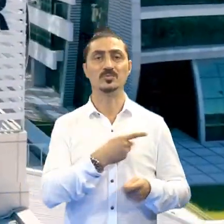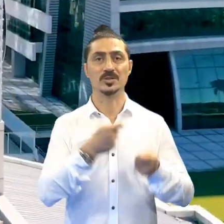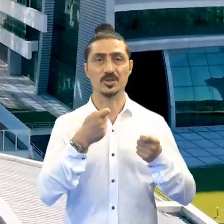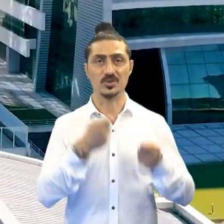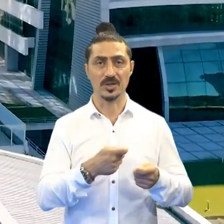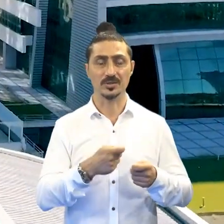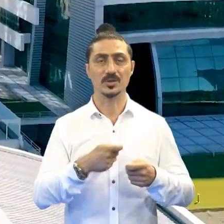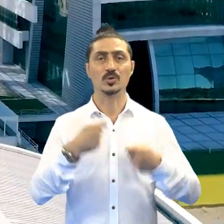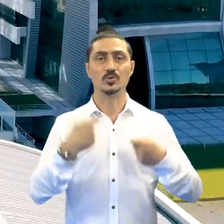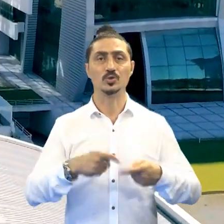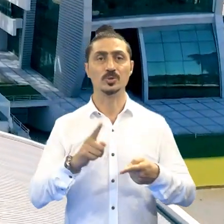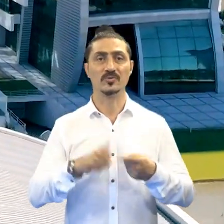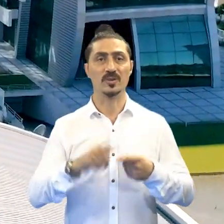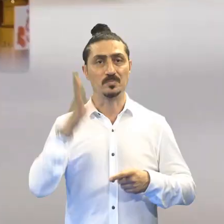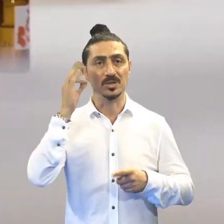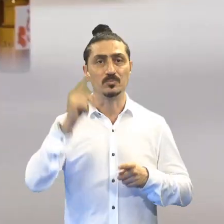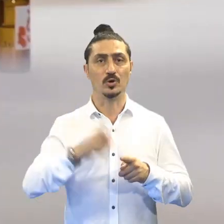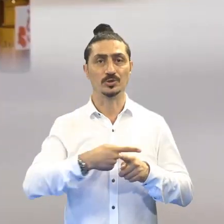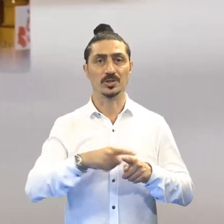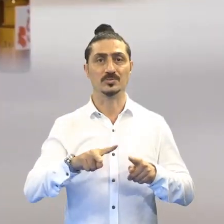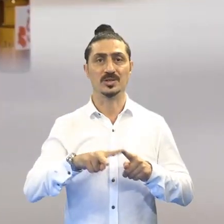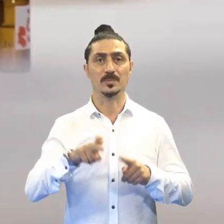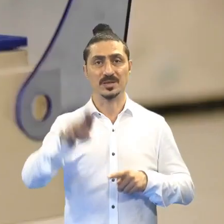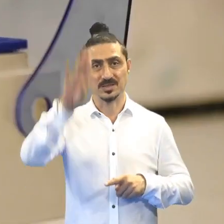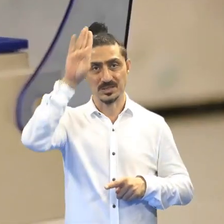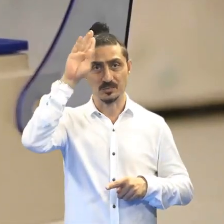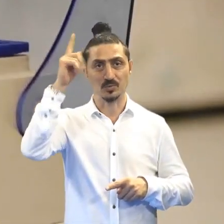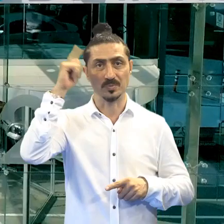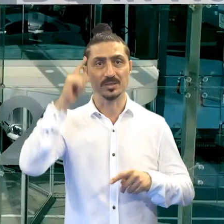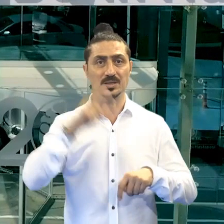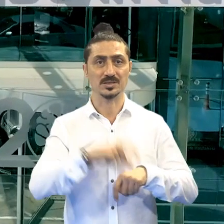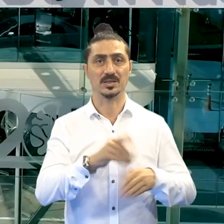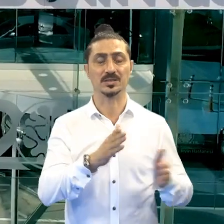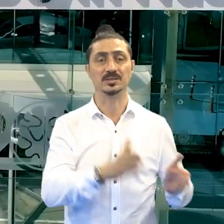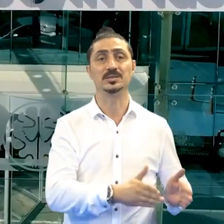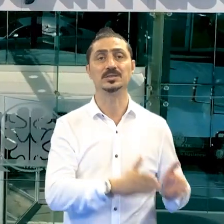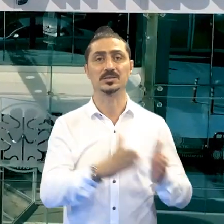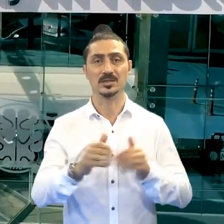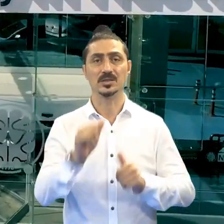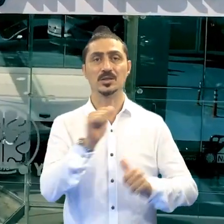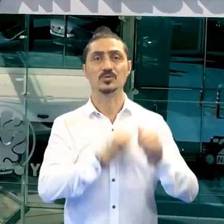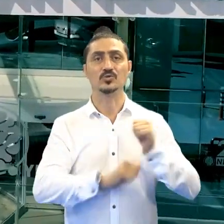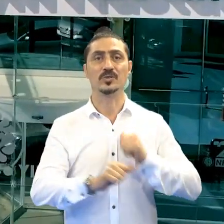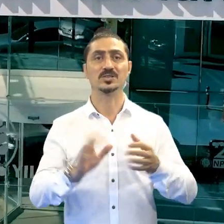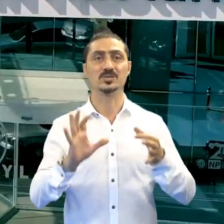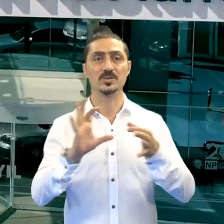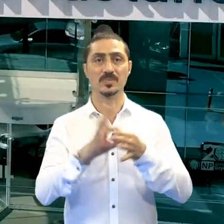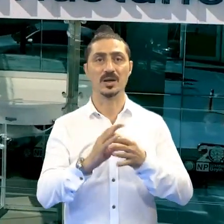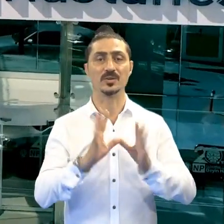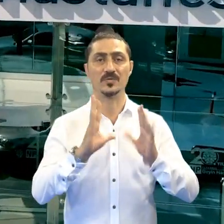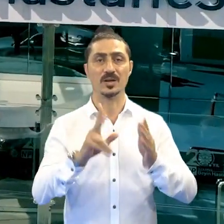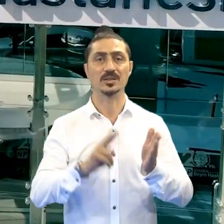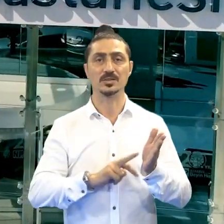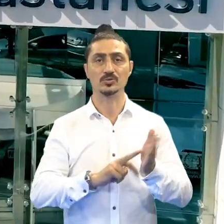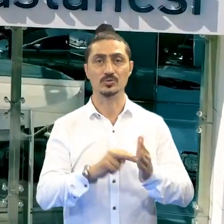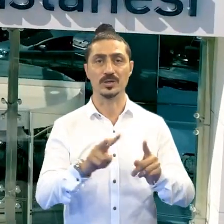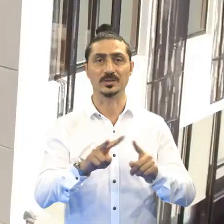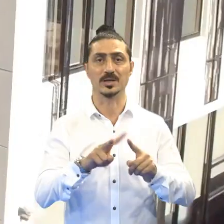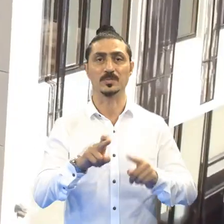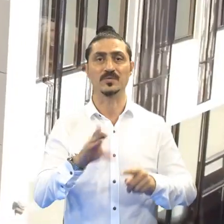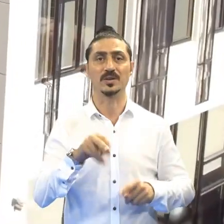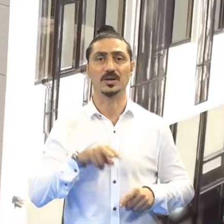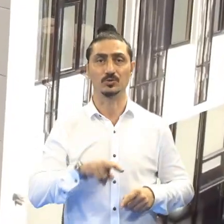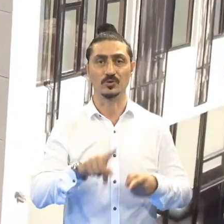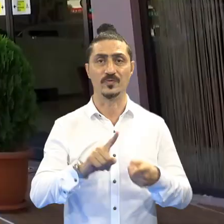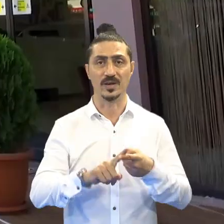donanımlı hekimlerini yetiştirirken, uygulama ve bilim ortağımız NP İstanbul Beyin Hastanesi'nin yanı sıra, üniversitemize bağlı olarak